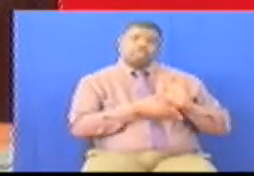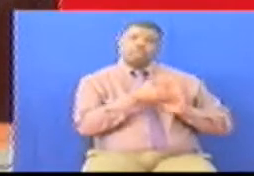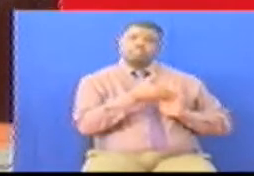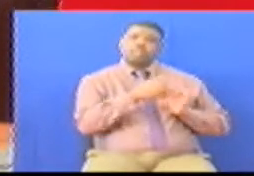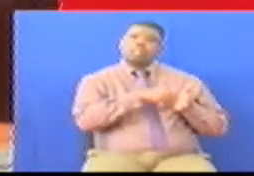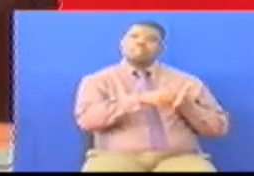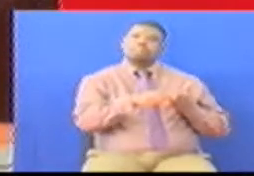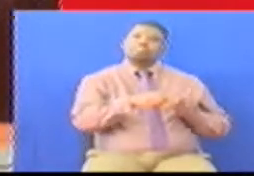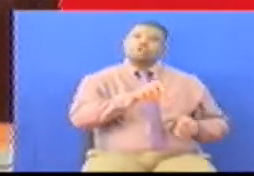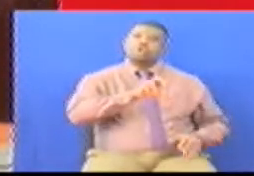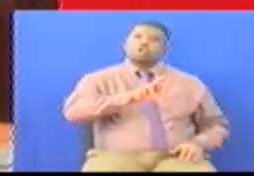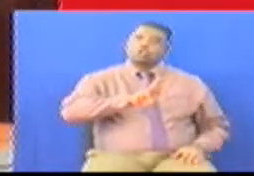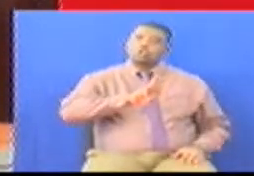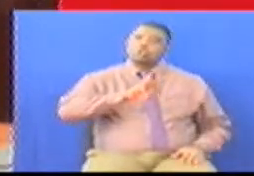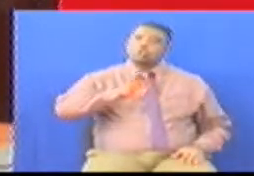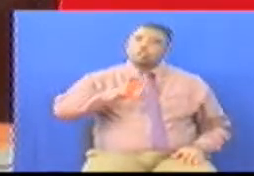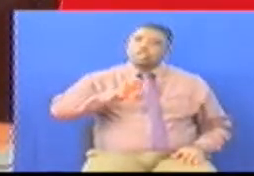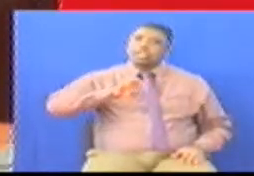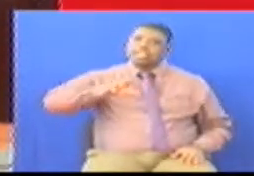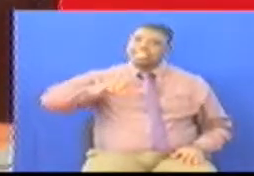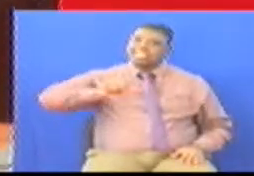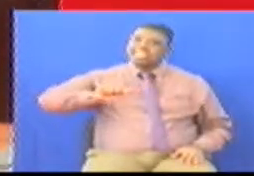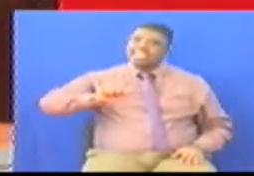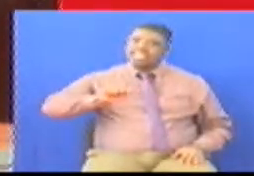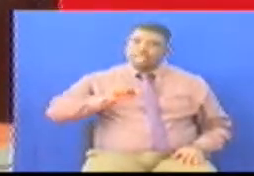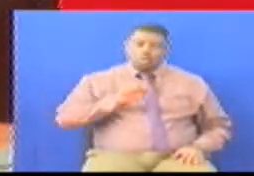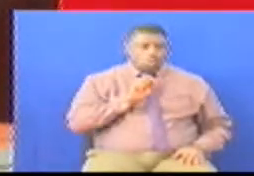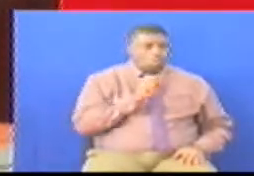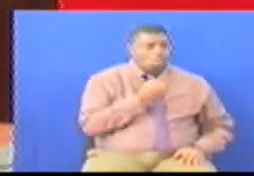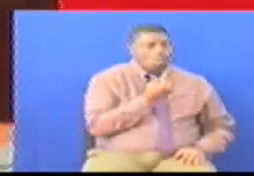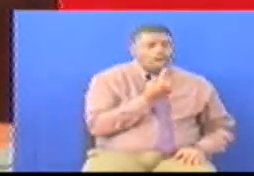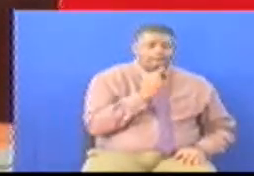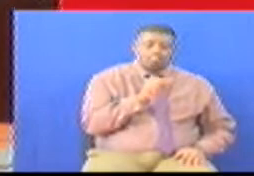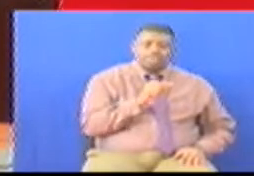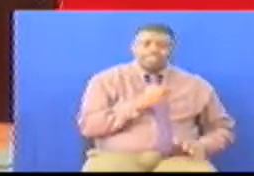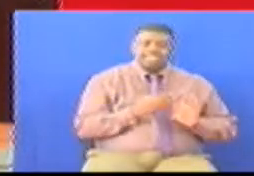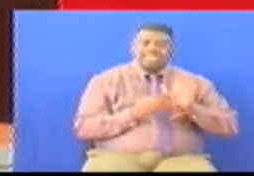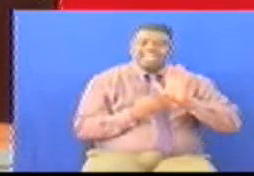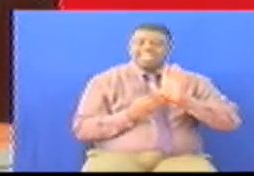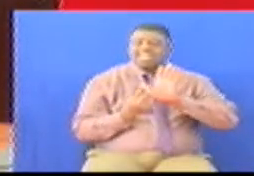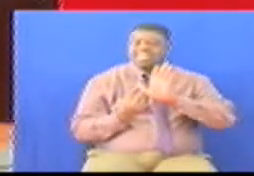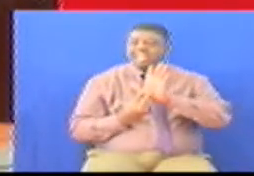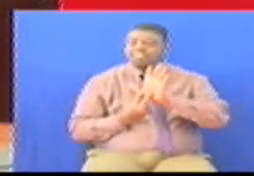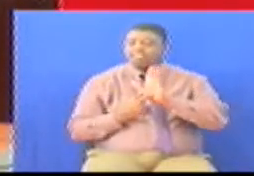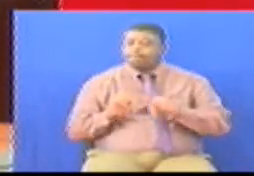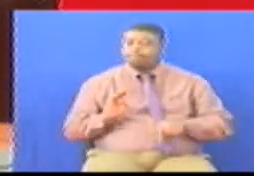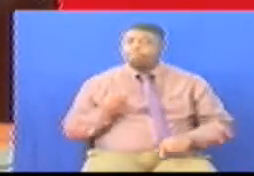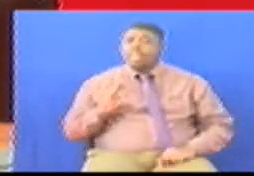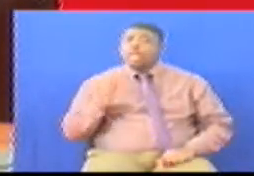REA ya 1.83 bilioni. Mheshimiwa